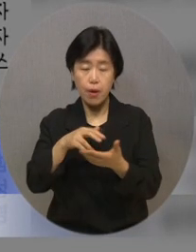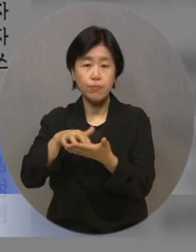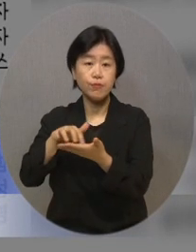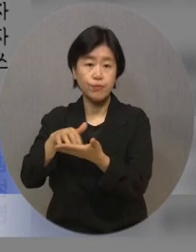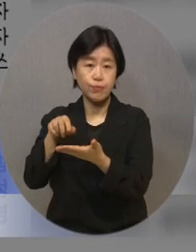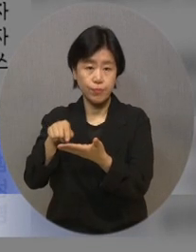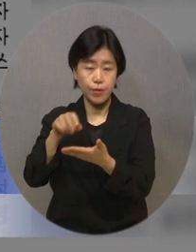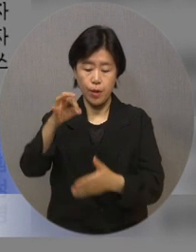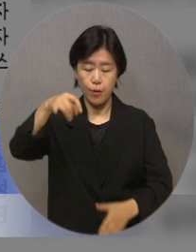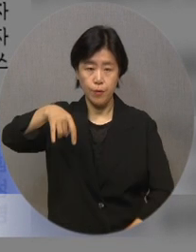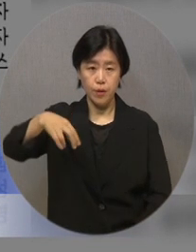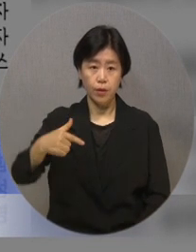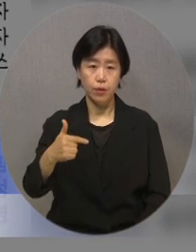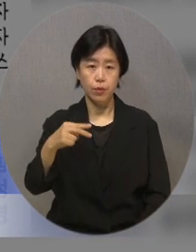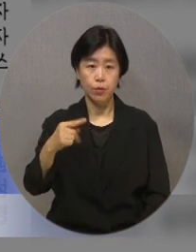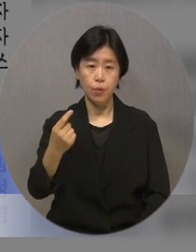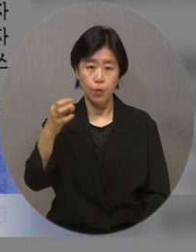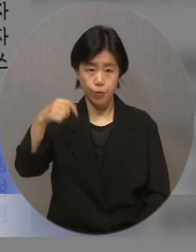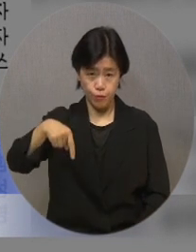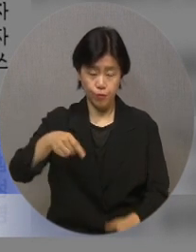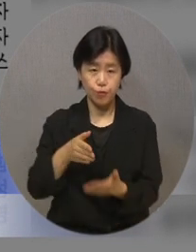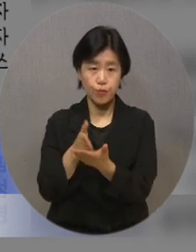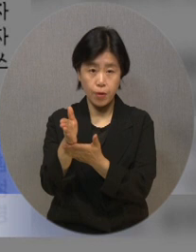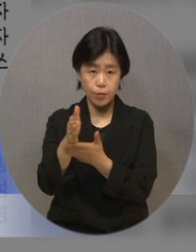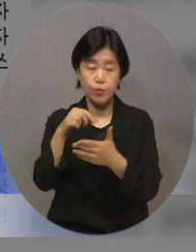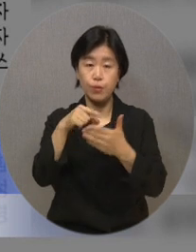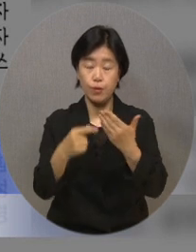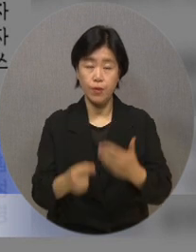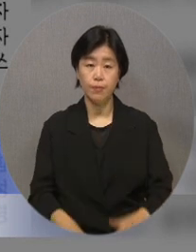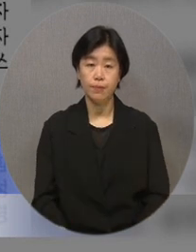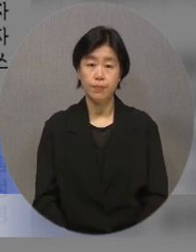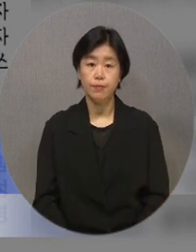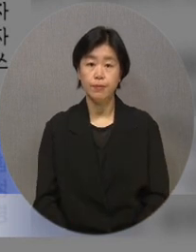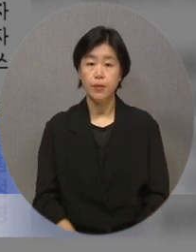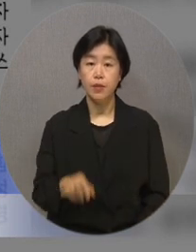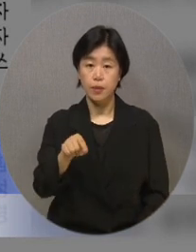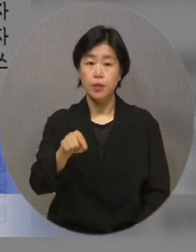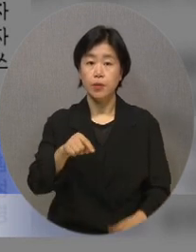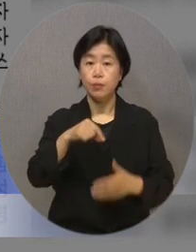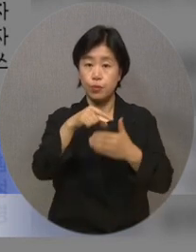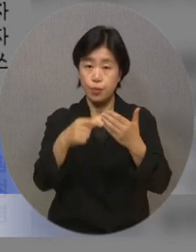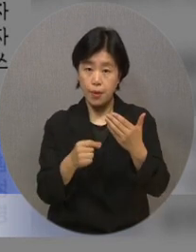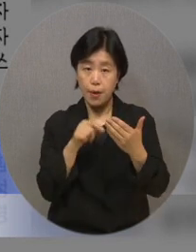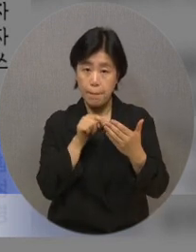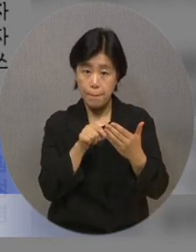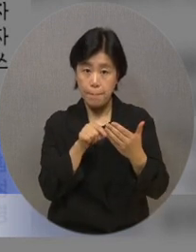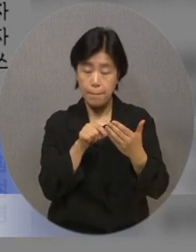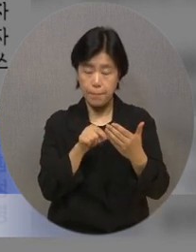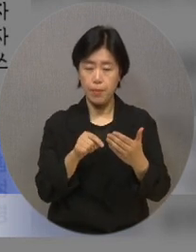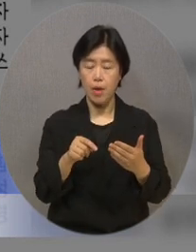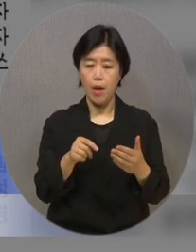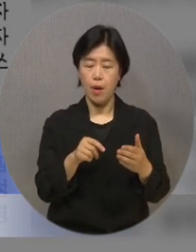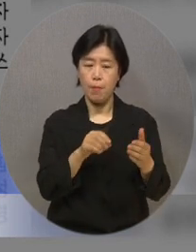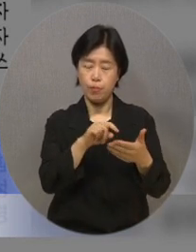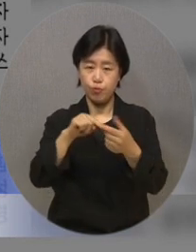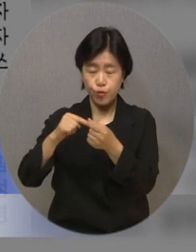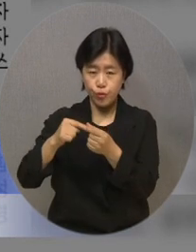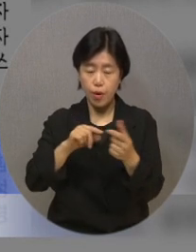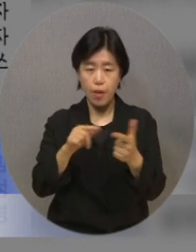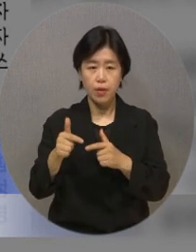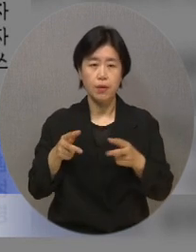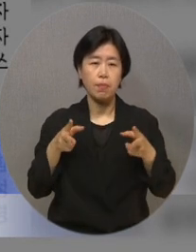윈도우용 점역 프로그램인데요 국립국어는 이번에 개발된 점사랑 4.0에 문서 편집 기능을 강화해